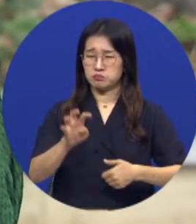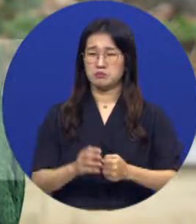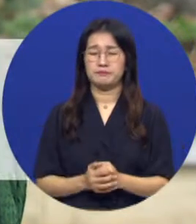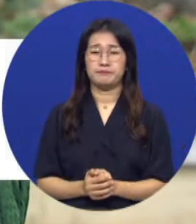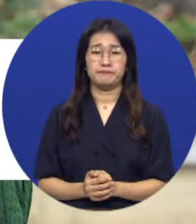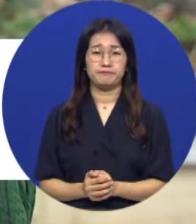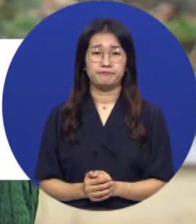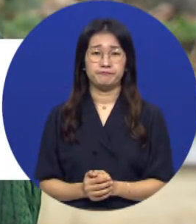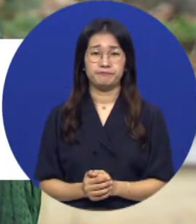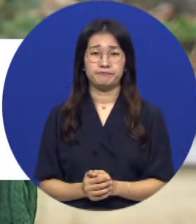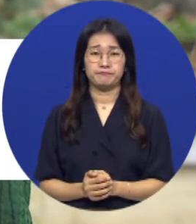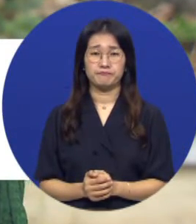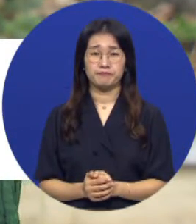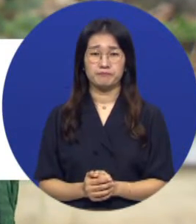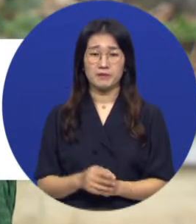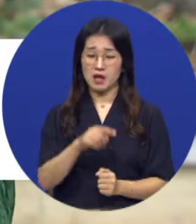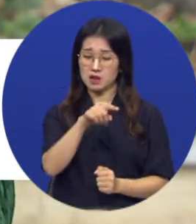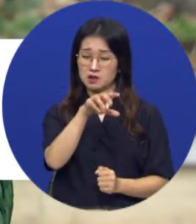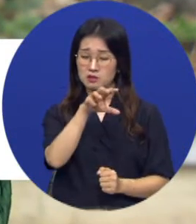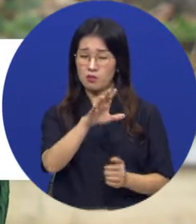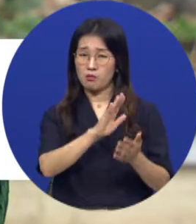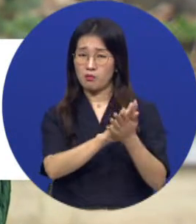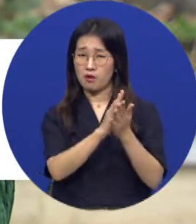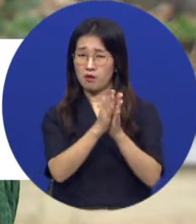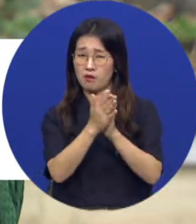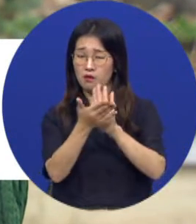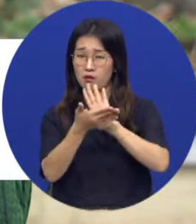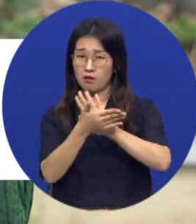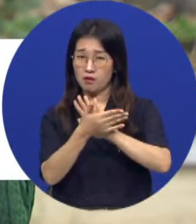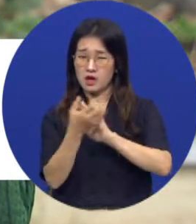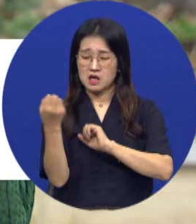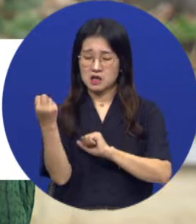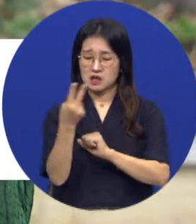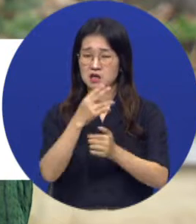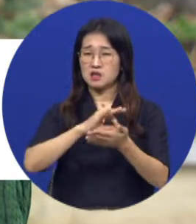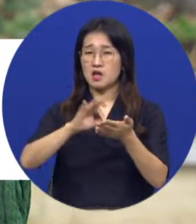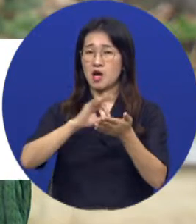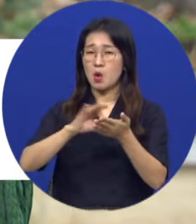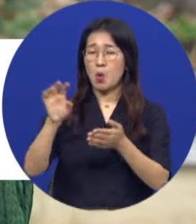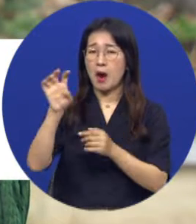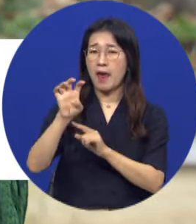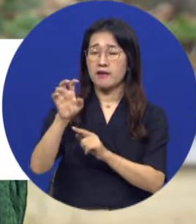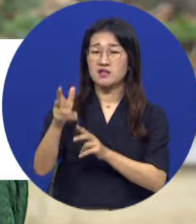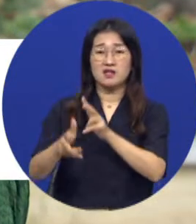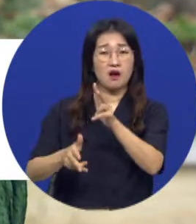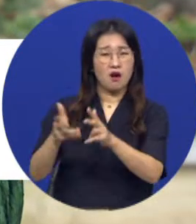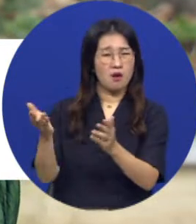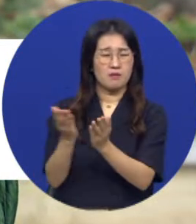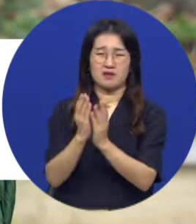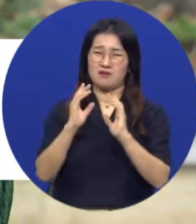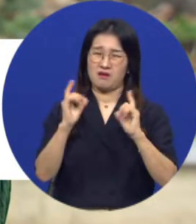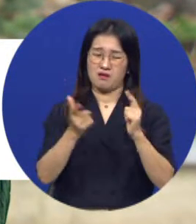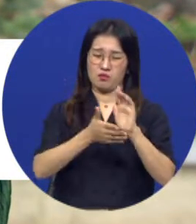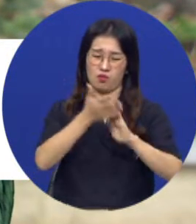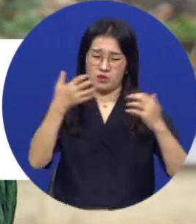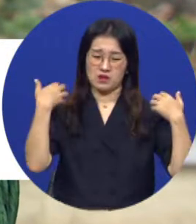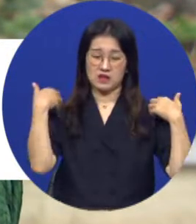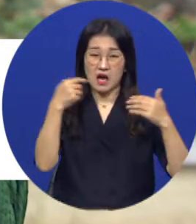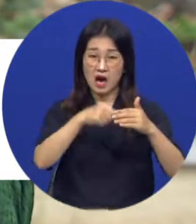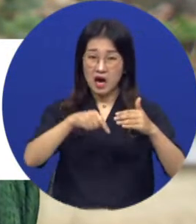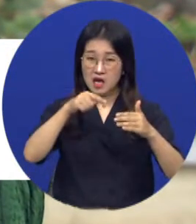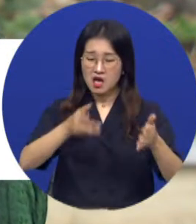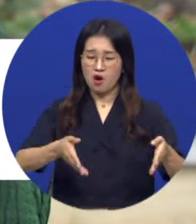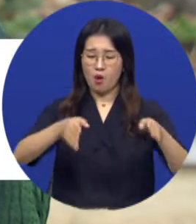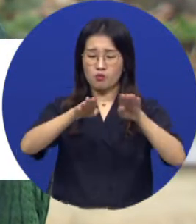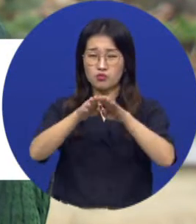저기에는 어현연 변화를 주면서 하는 재생 에너지 사업은 타당하지 않다 오히려 도심지 안에서 다양한 건물